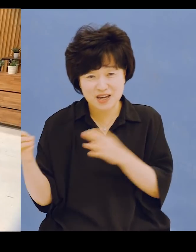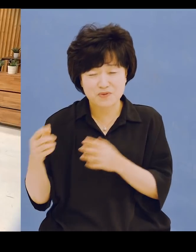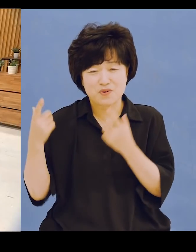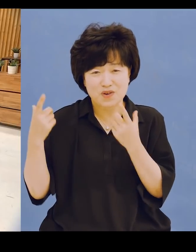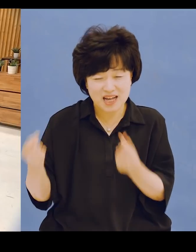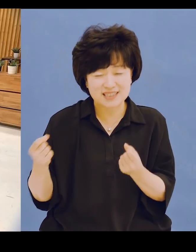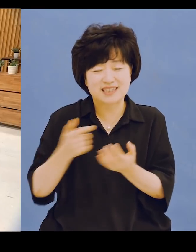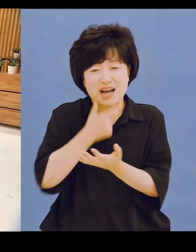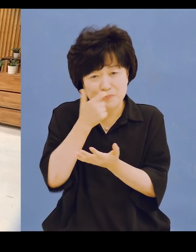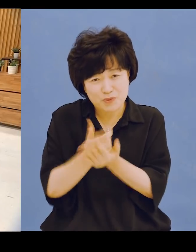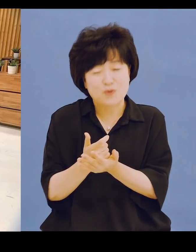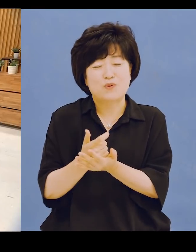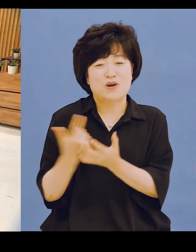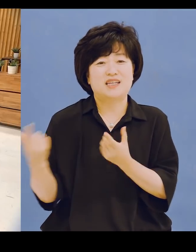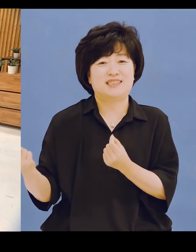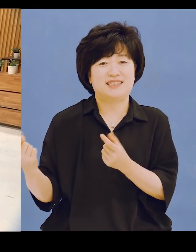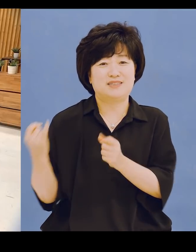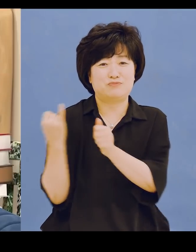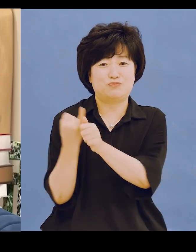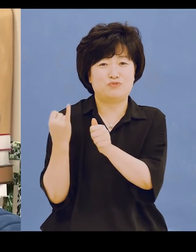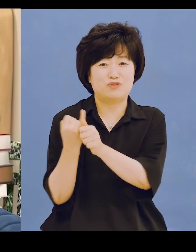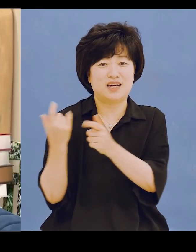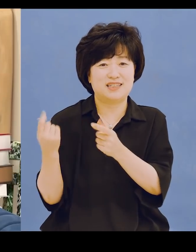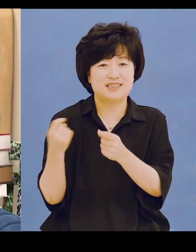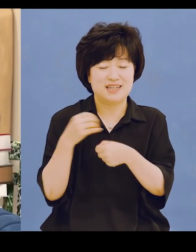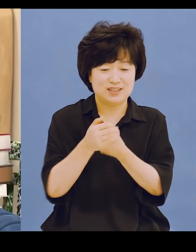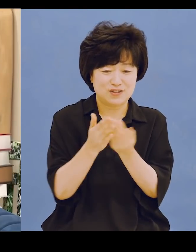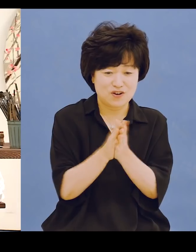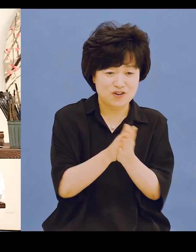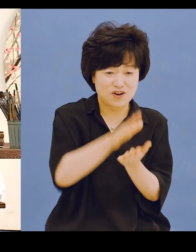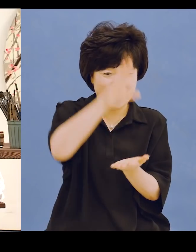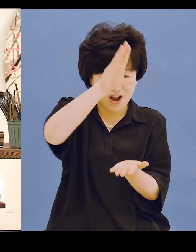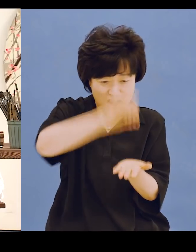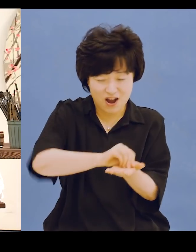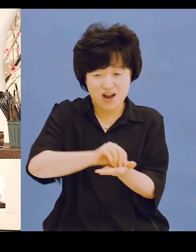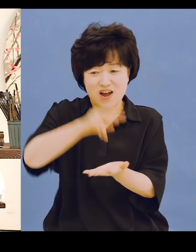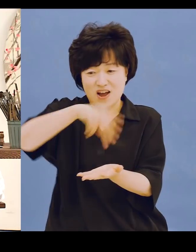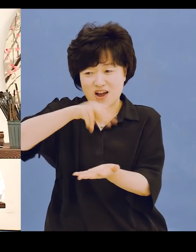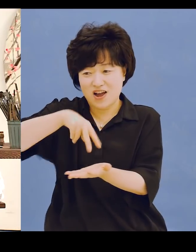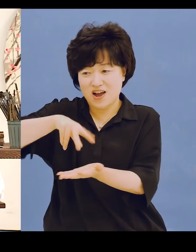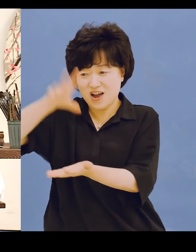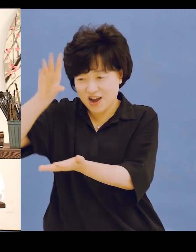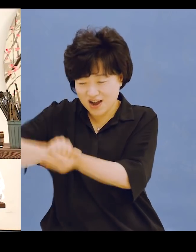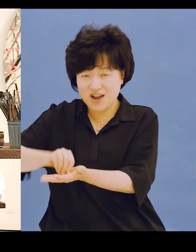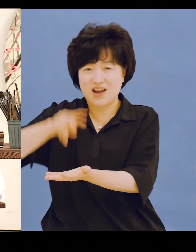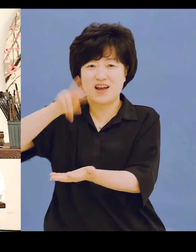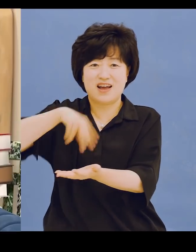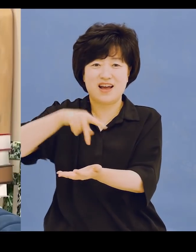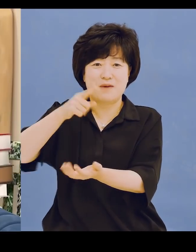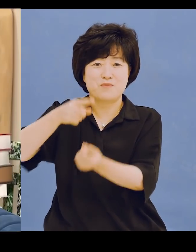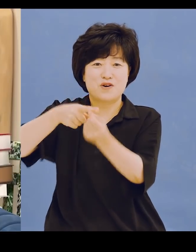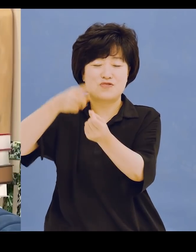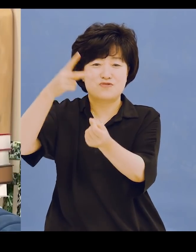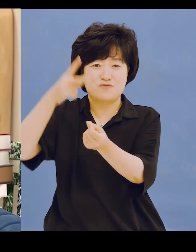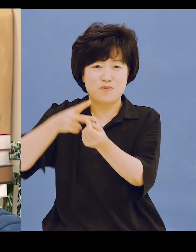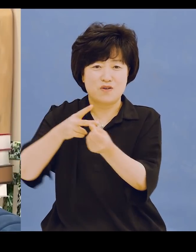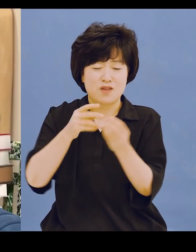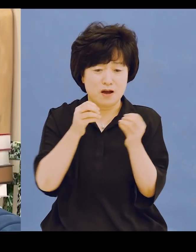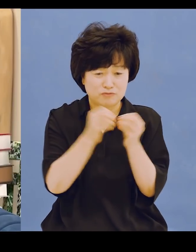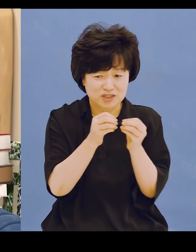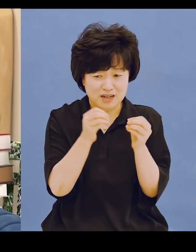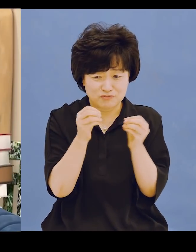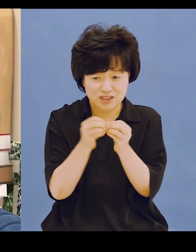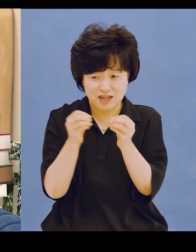서로 감동하고 그래가지고 성경을 그냥 2번씩 읽게 되는. 야, 그것도 그냥 하나 문장